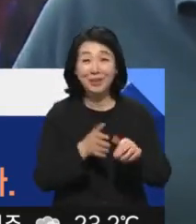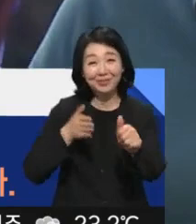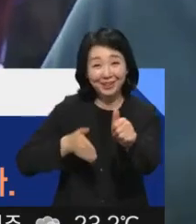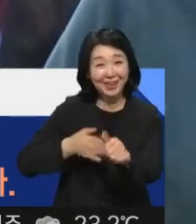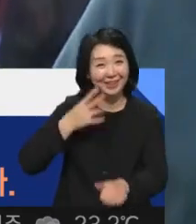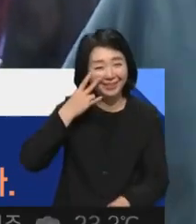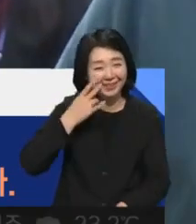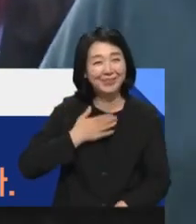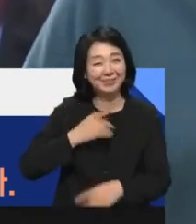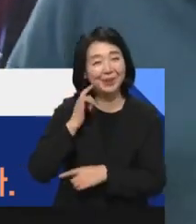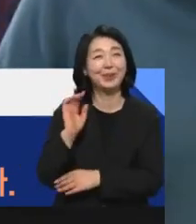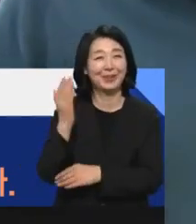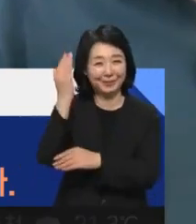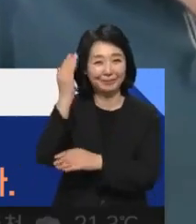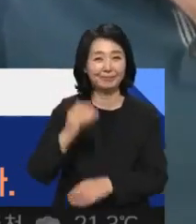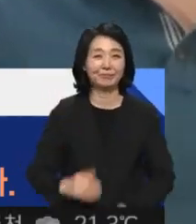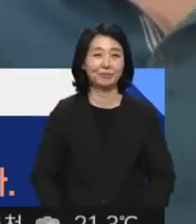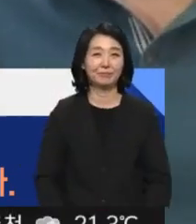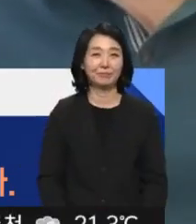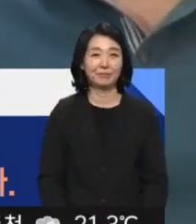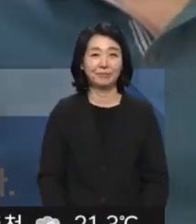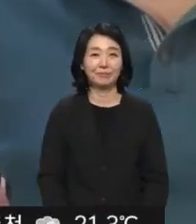좋은 가격에 많이 하셨어요. 네. 좋은 가격에 많이 잘했어요. 네. 네. 영광입니다.